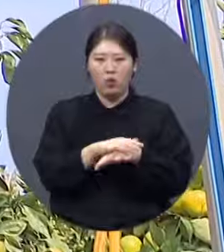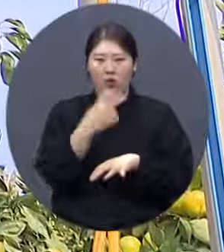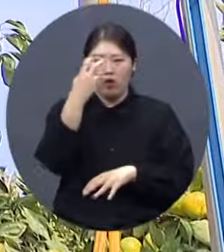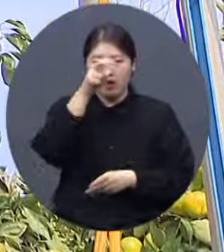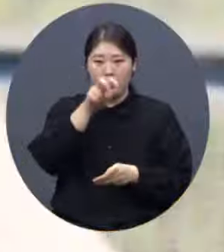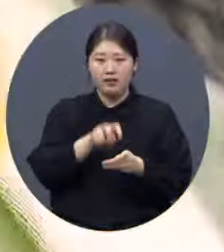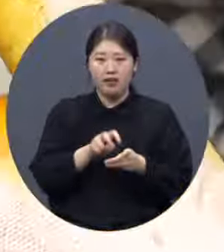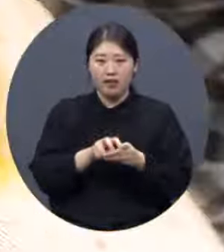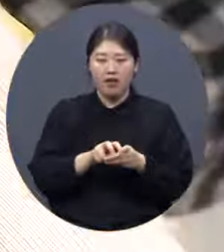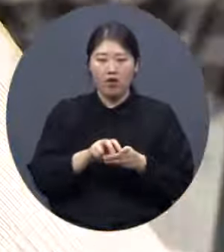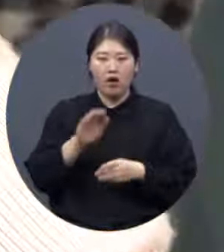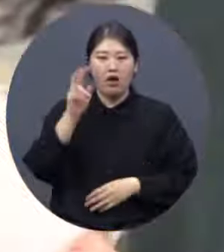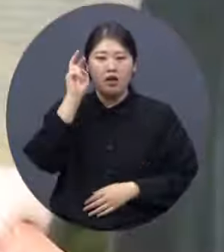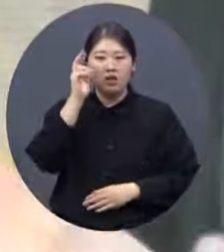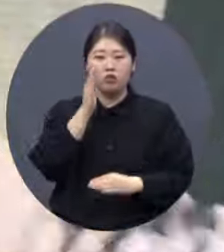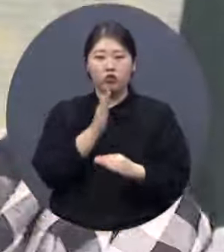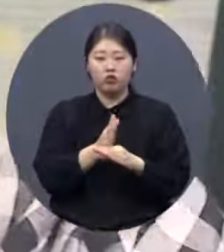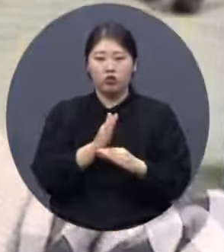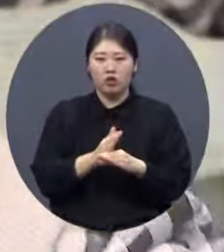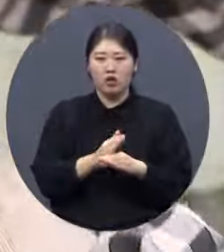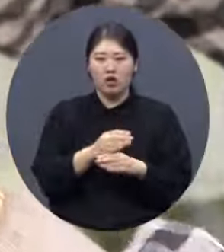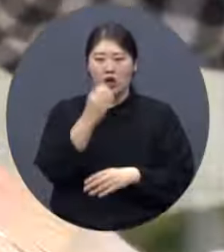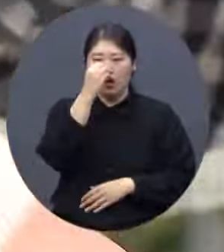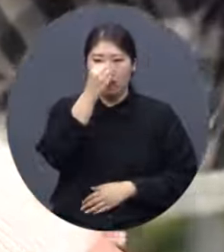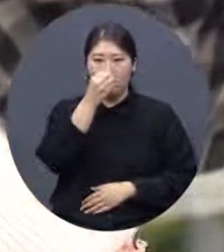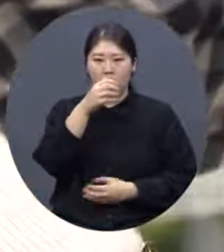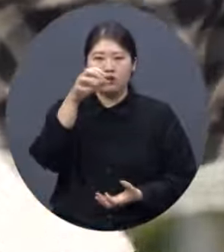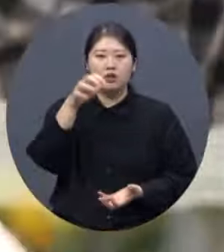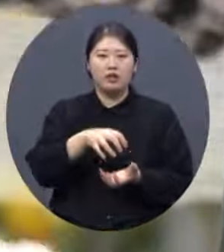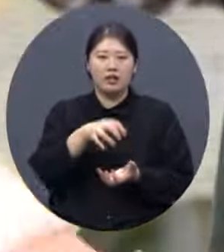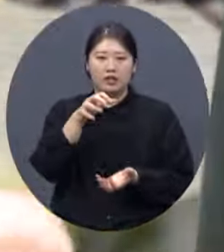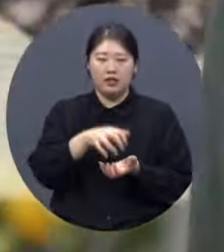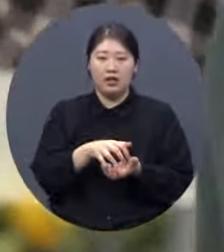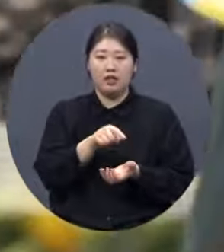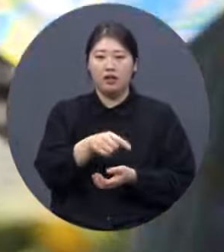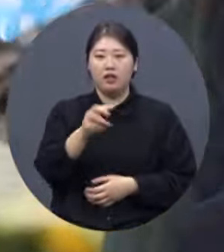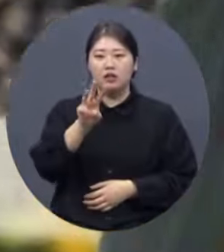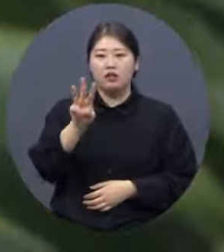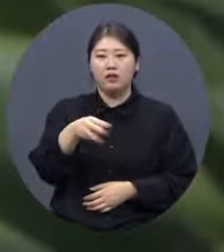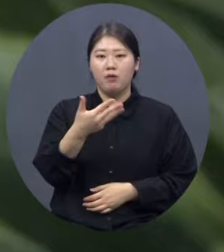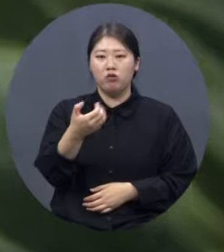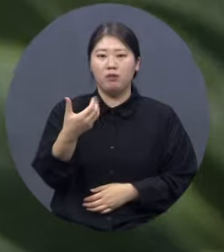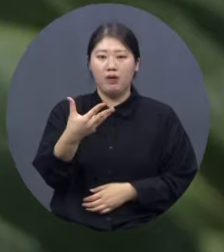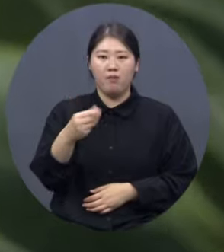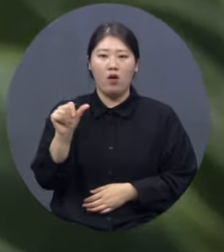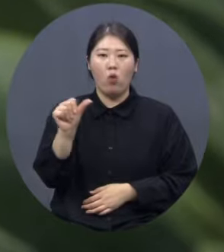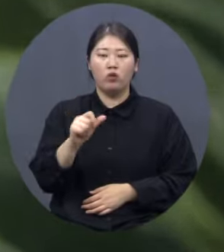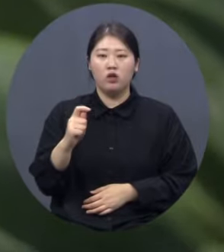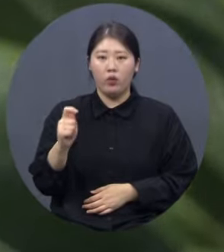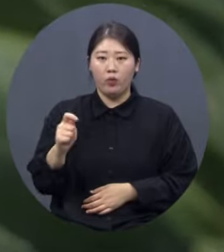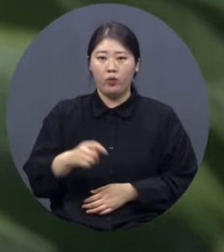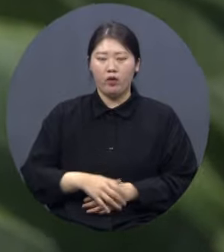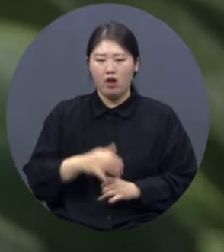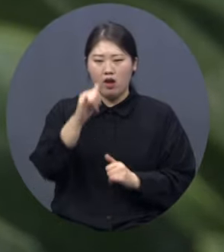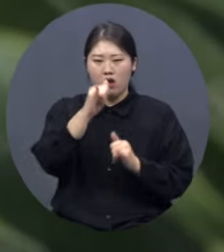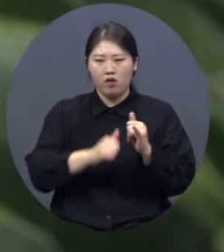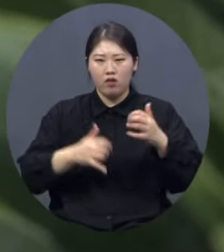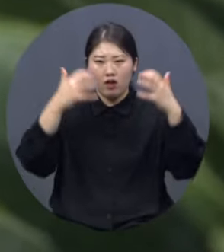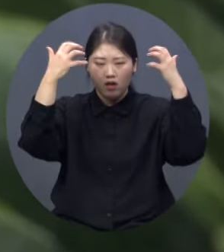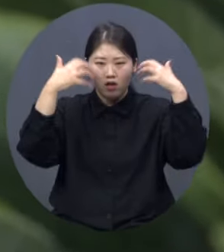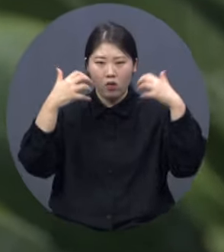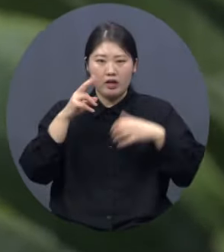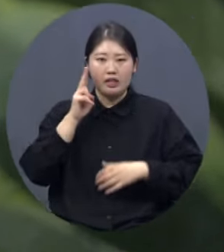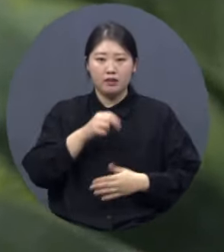농업관측센터가 최근 예측한 올해 제주 노지감귤 생산량은 39만 8천 톤. 역대급 폭염으로 감귤